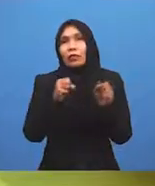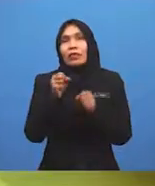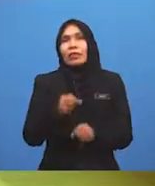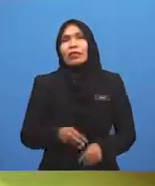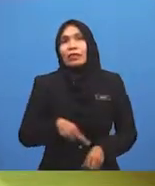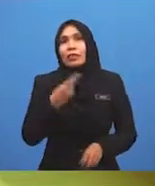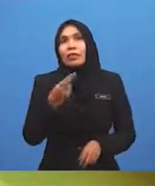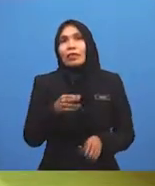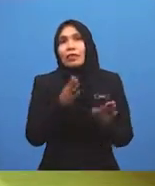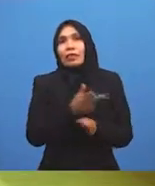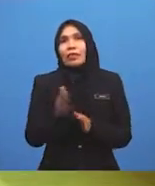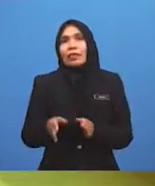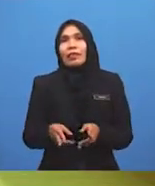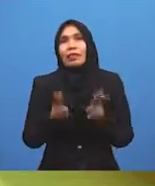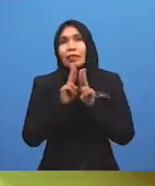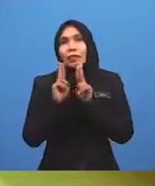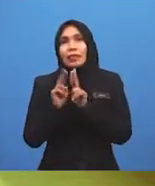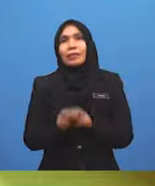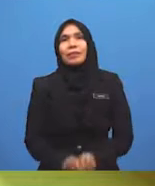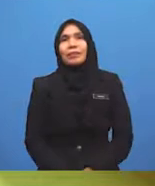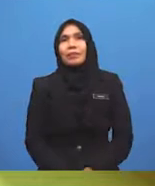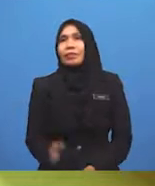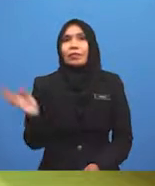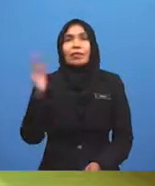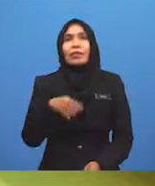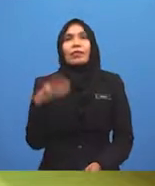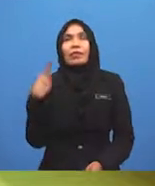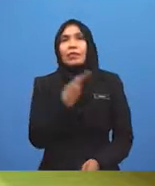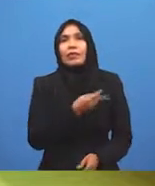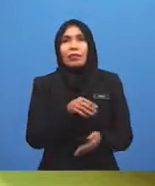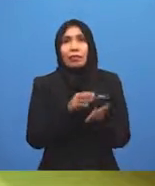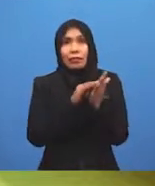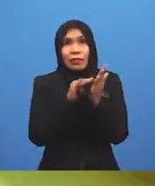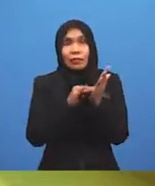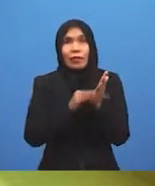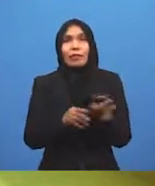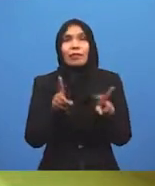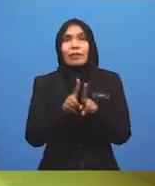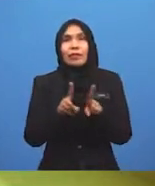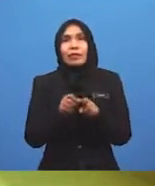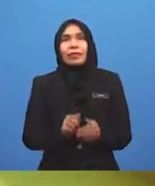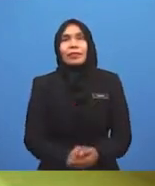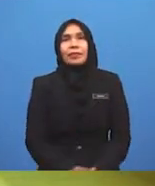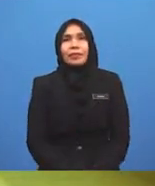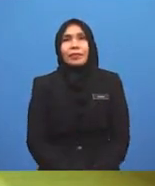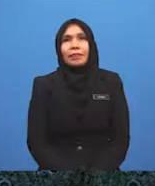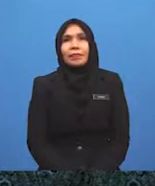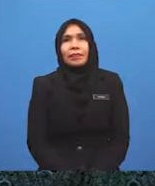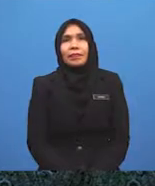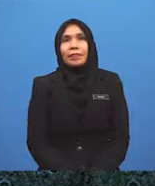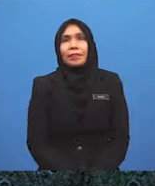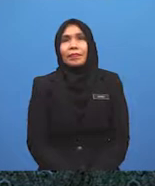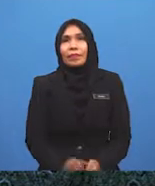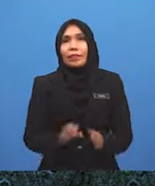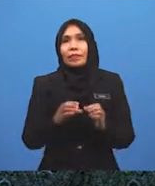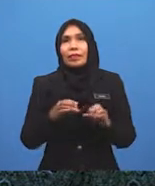Baik murid-murid, mari kita menyemak bersama-sama cara beradab sopan dalam lirik lagu.